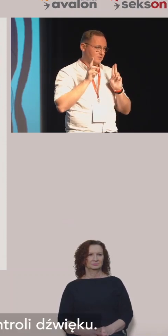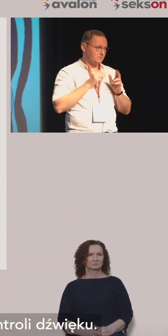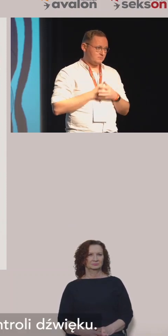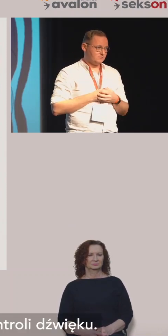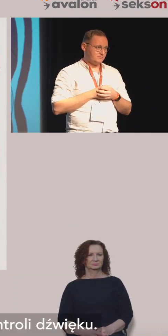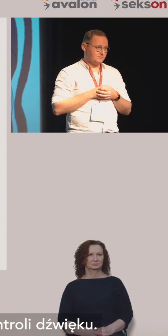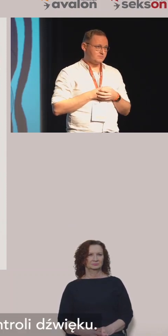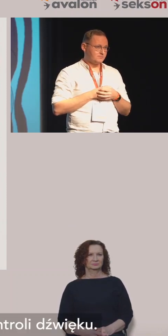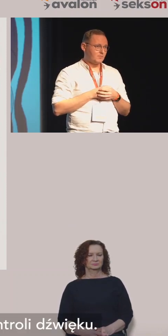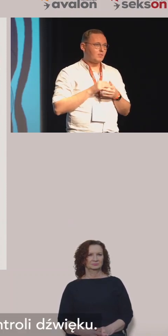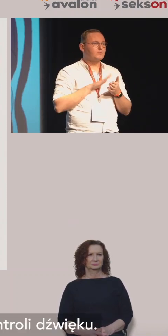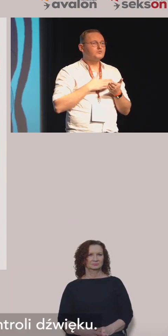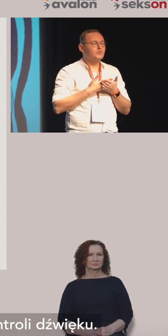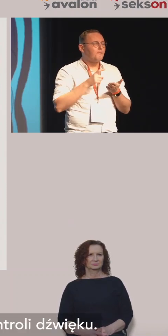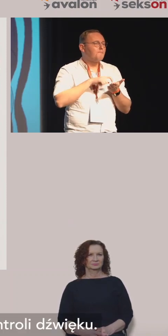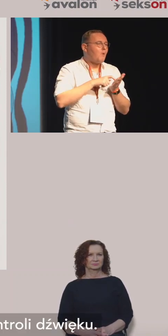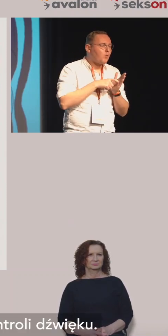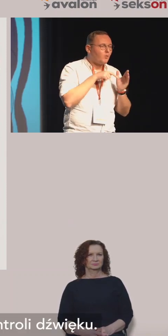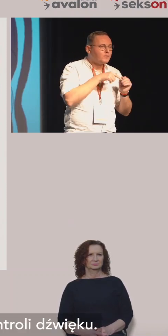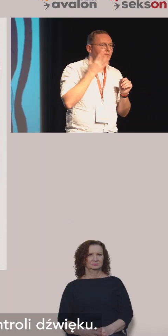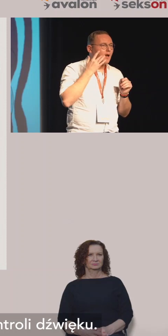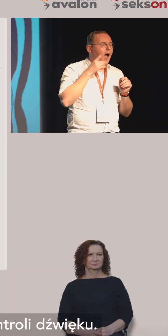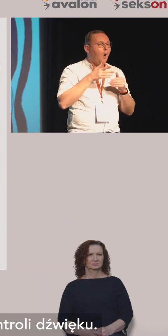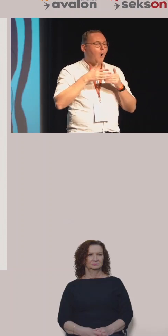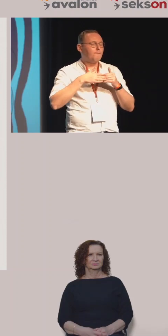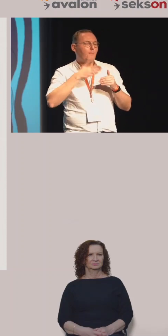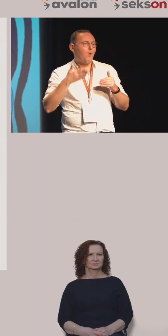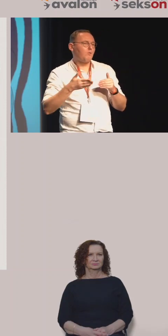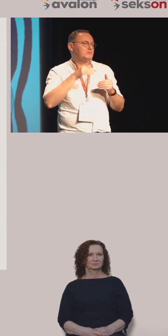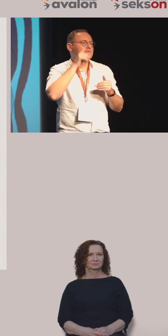A jeżeli zdejmę aparat, w ogóle nie mam możliwości kontroli dźwięku.